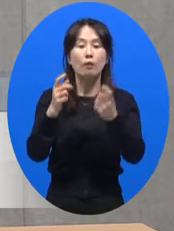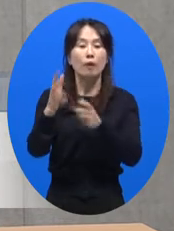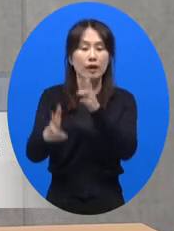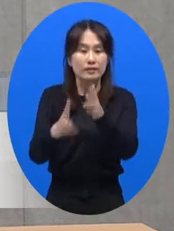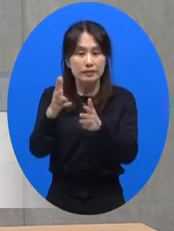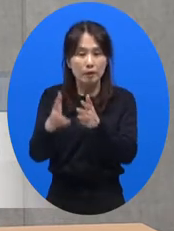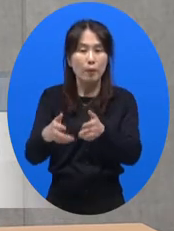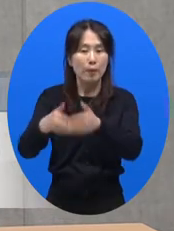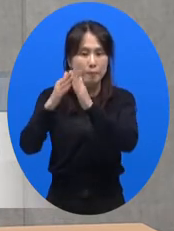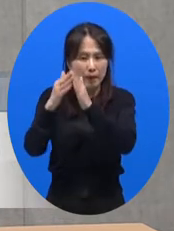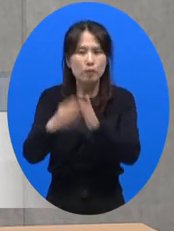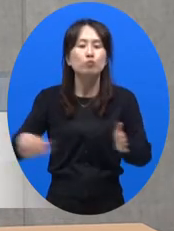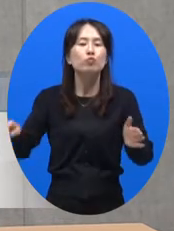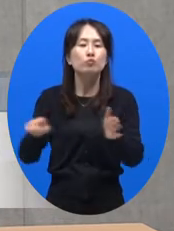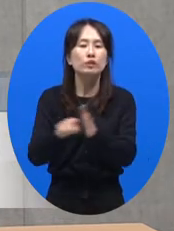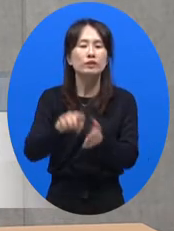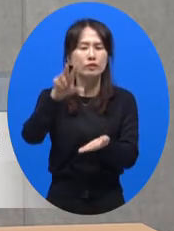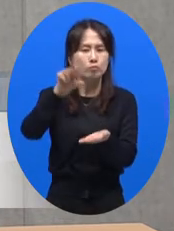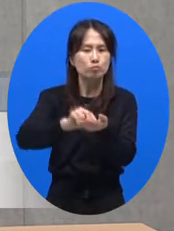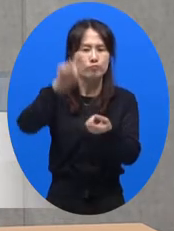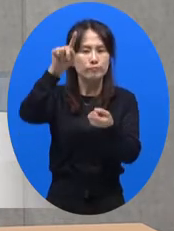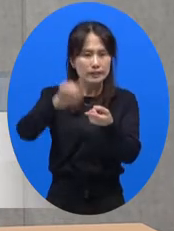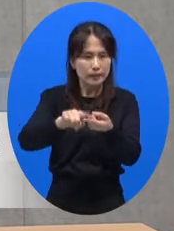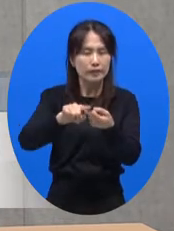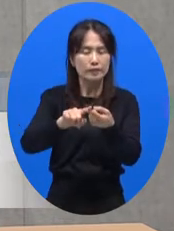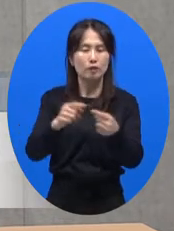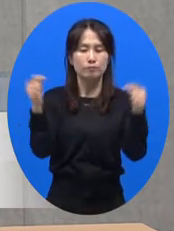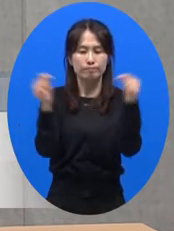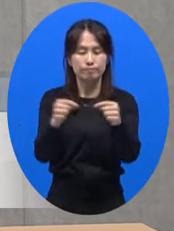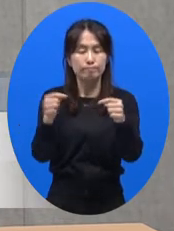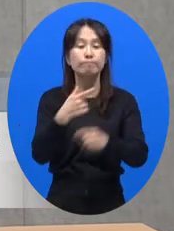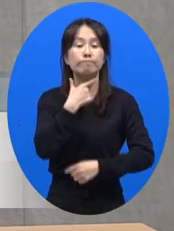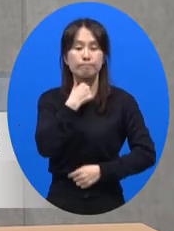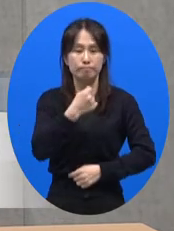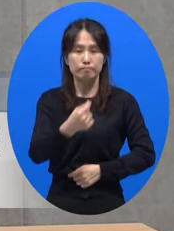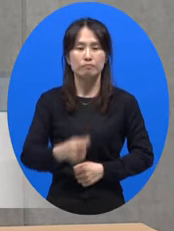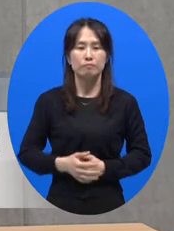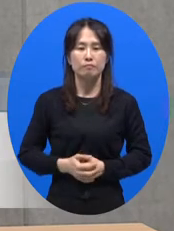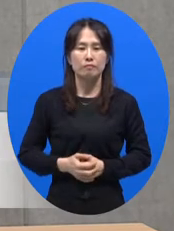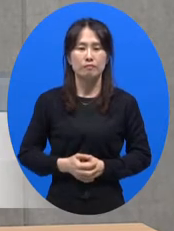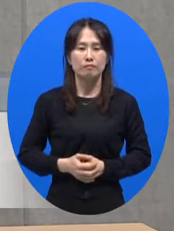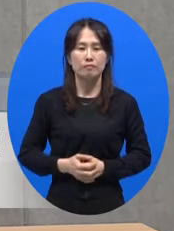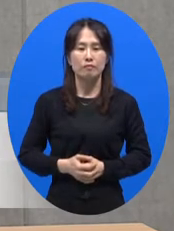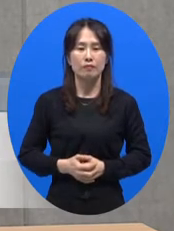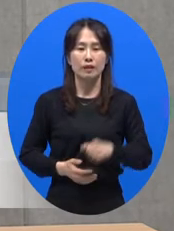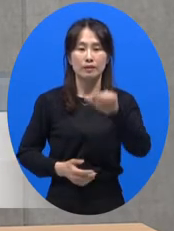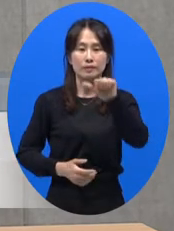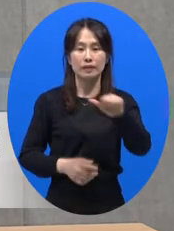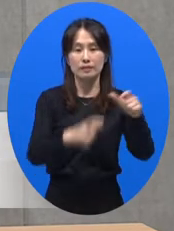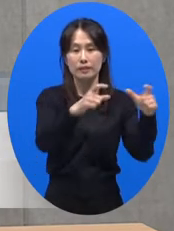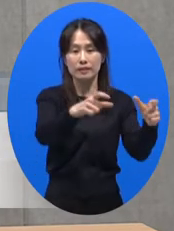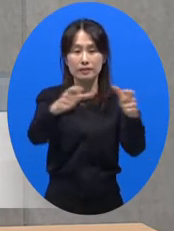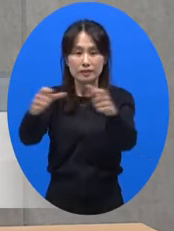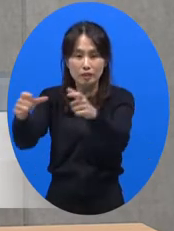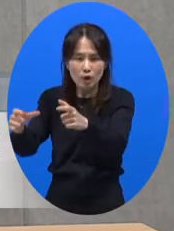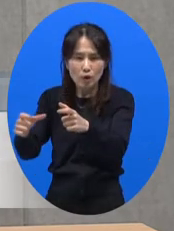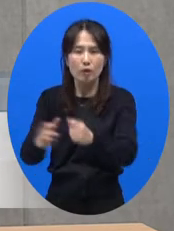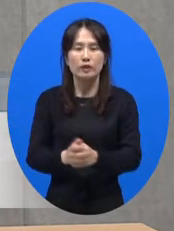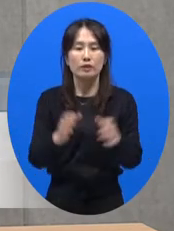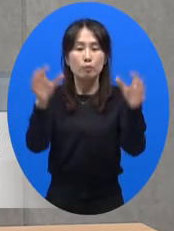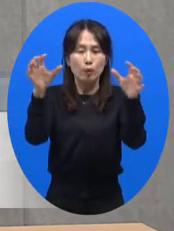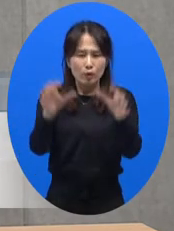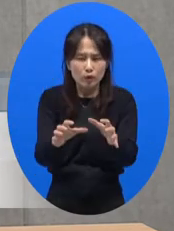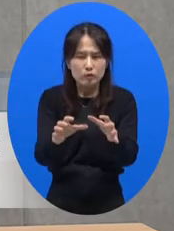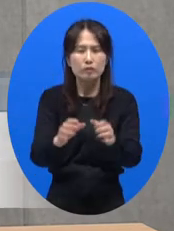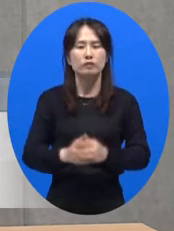5개의 지배 하체 같은대 모여서 이 지역의 한 탕감을 듬 숨으로 앞으로 00 협력할